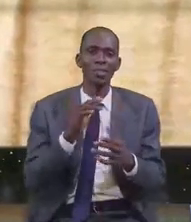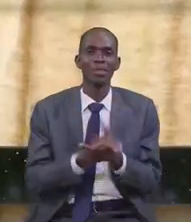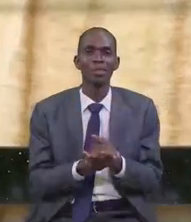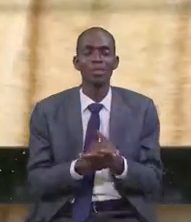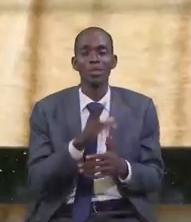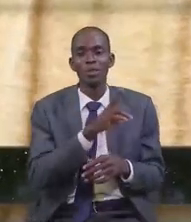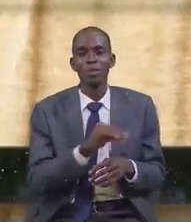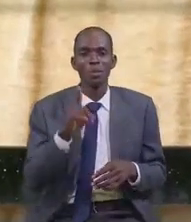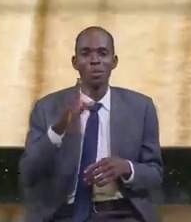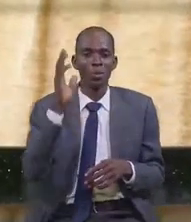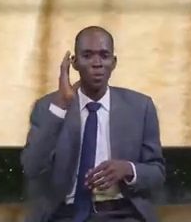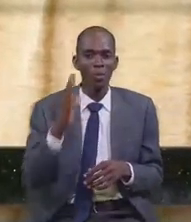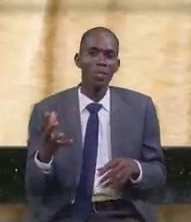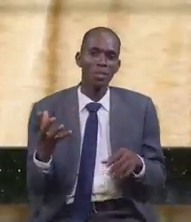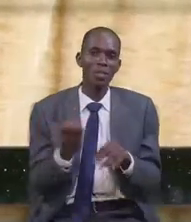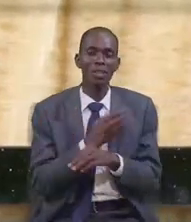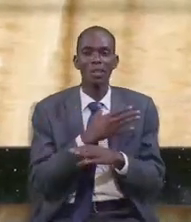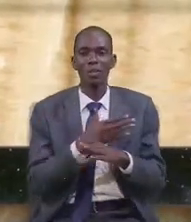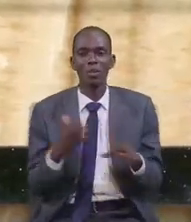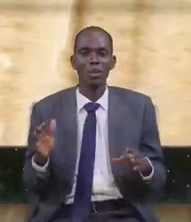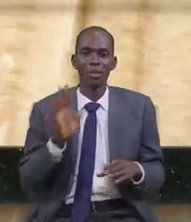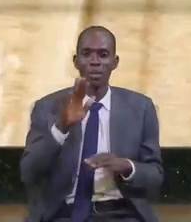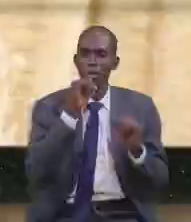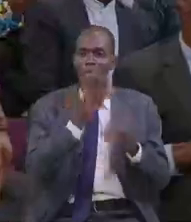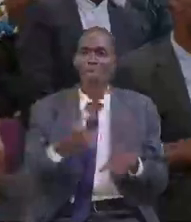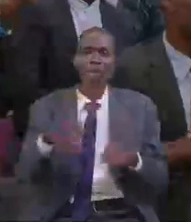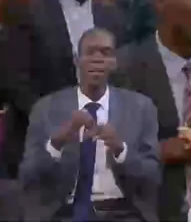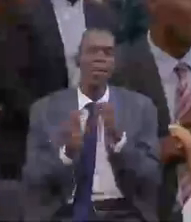Personne n'ôtera votre bénédiction de vous.